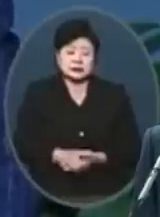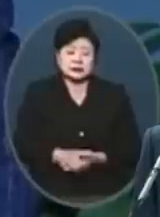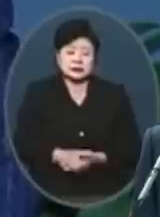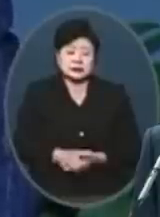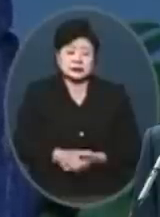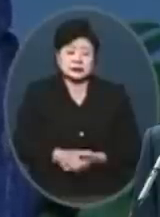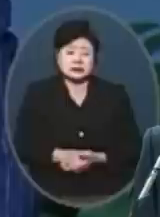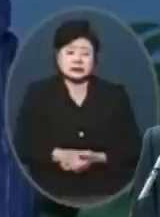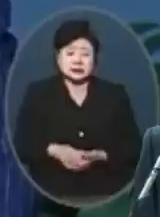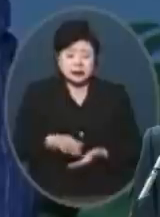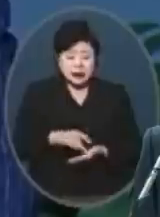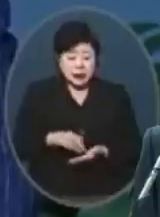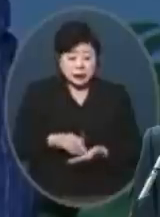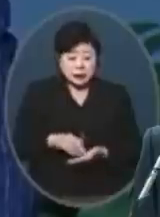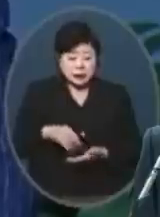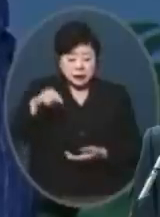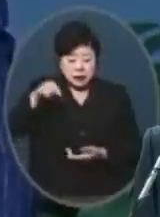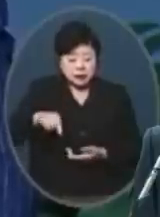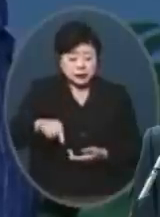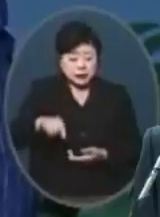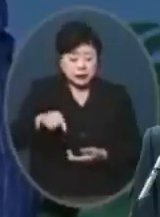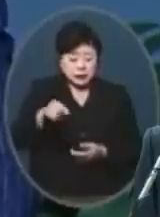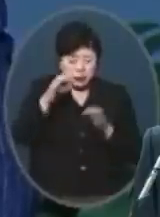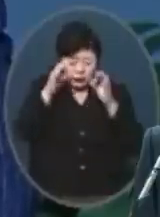그렇게 깊다고 볼 수 없습니다.